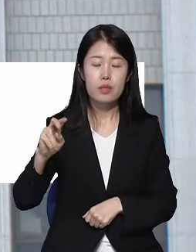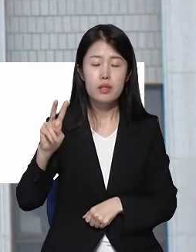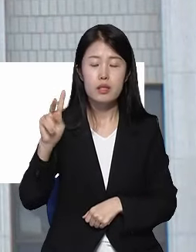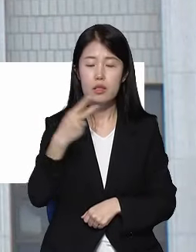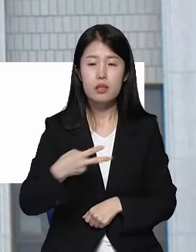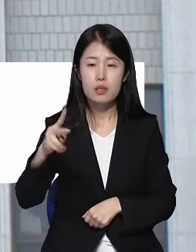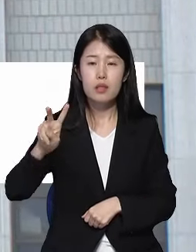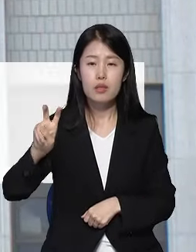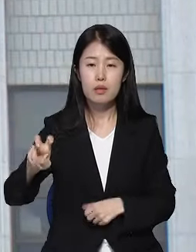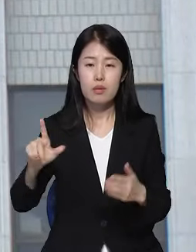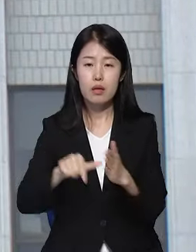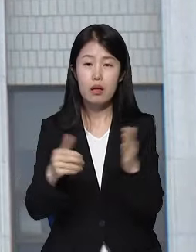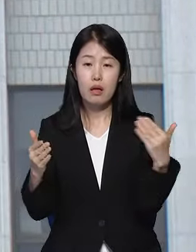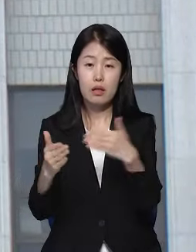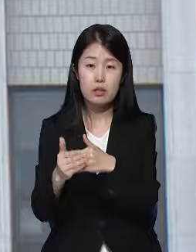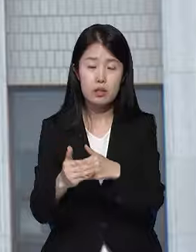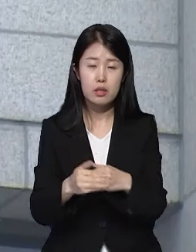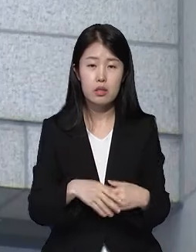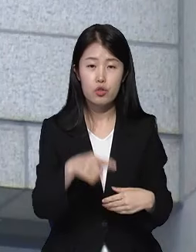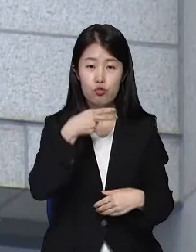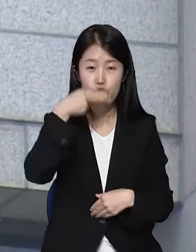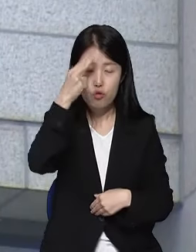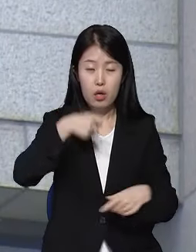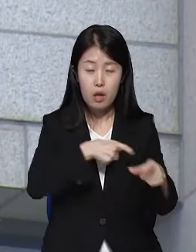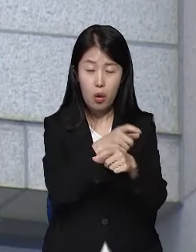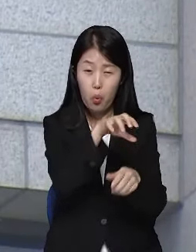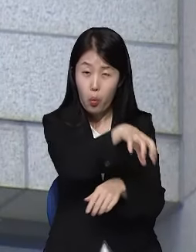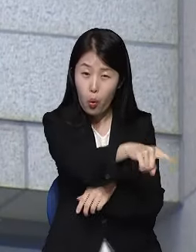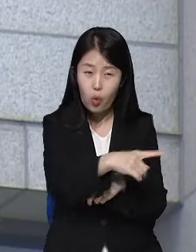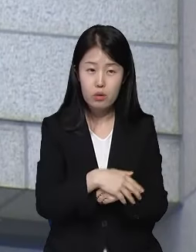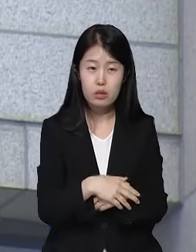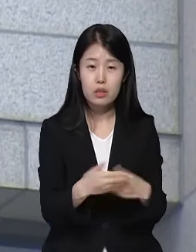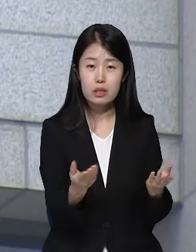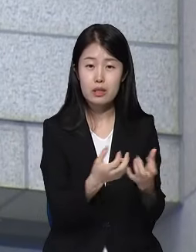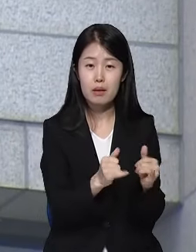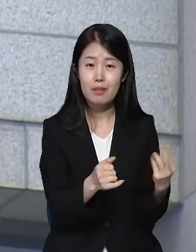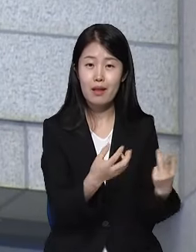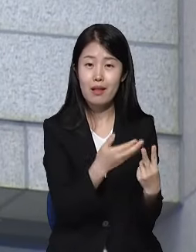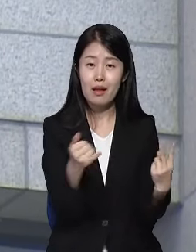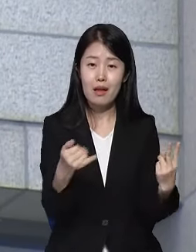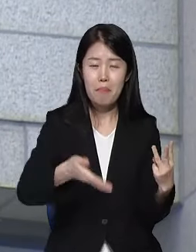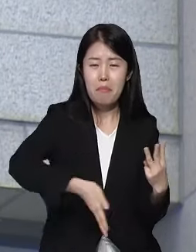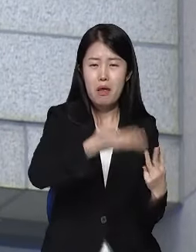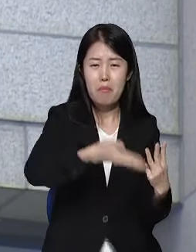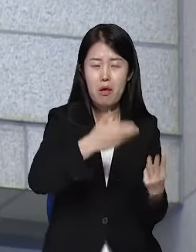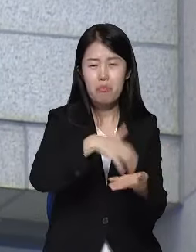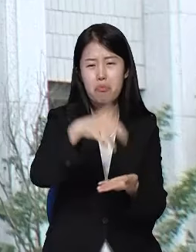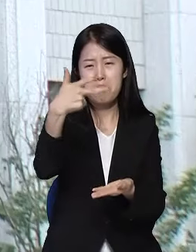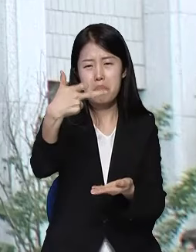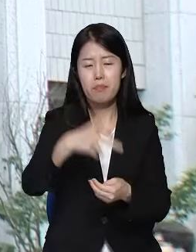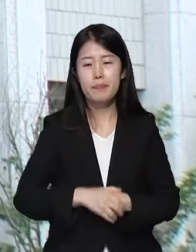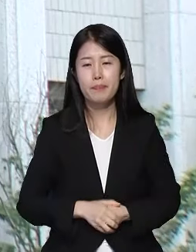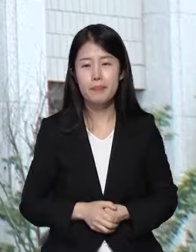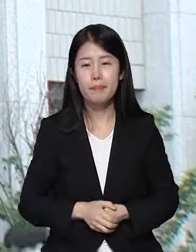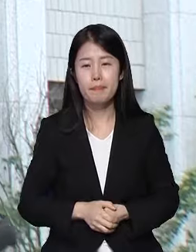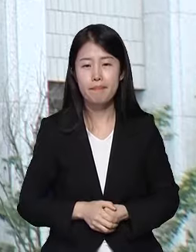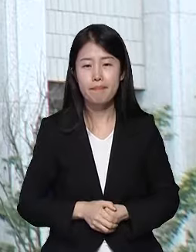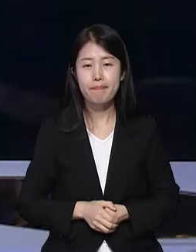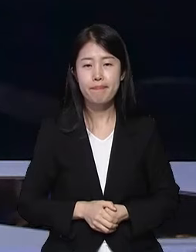술집 등에서 여성 교직원 3명을 17차례에 걸쳐 추행한 혐의로 기소됐습니다.